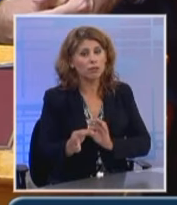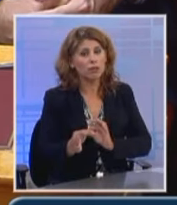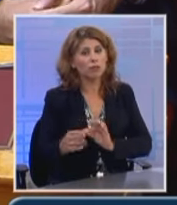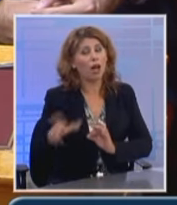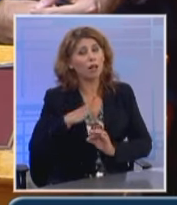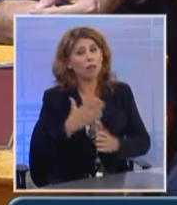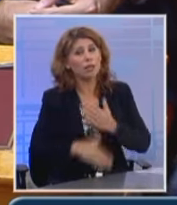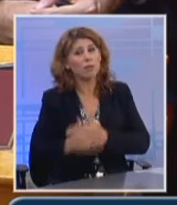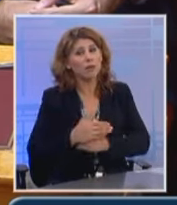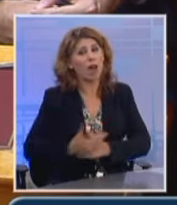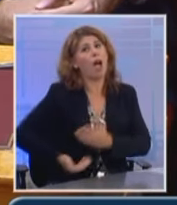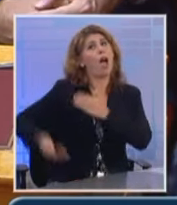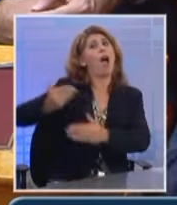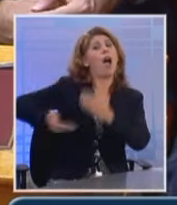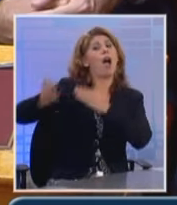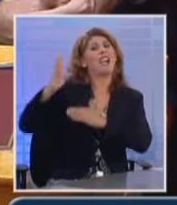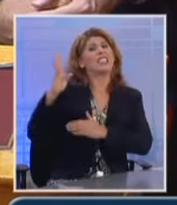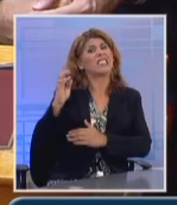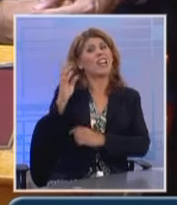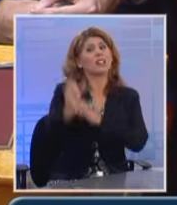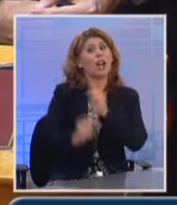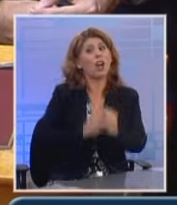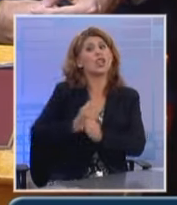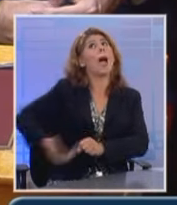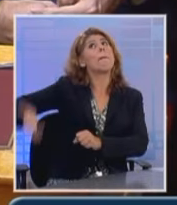ανάπηρο να πάει 40 χρόνια πίσω, να κλειστεί στο σπίτι του.